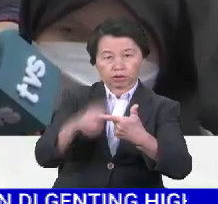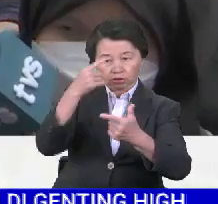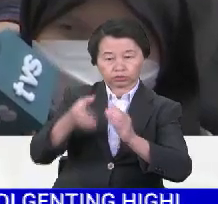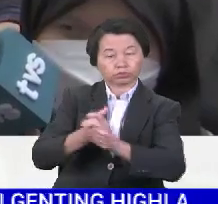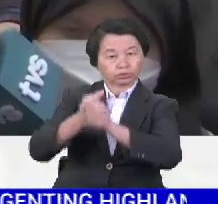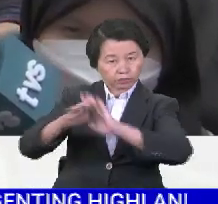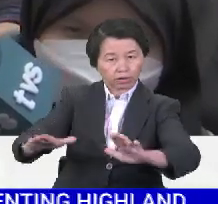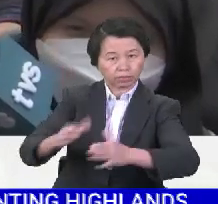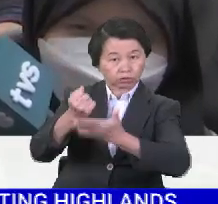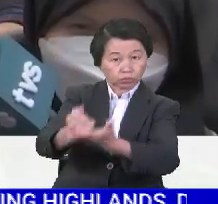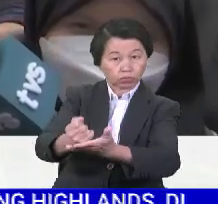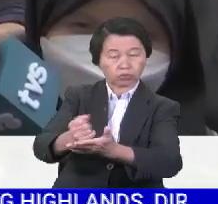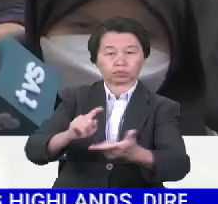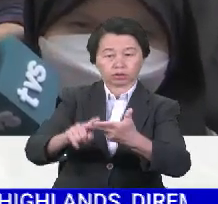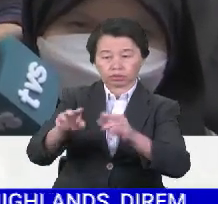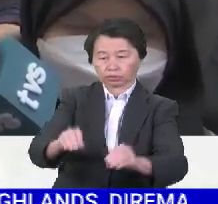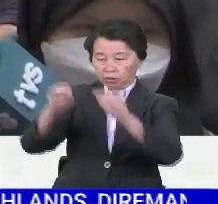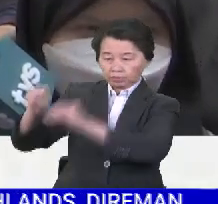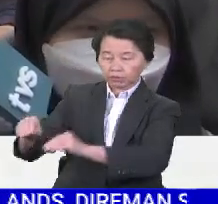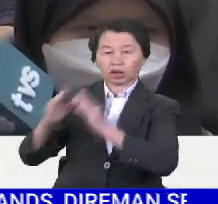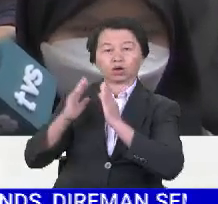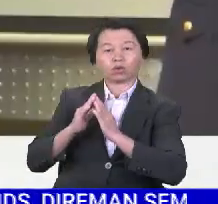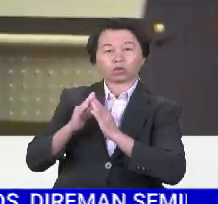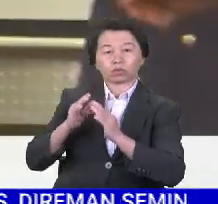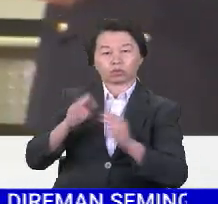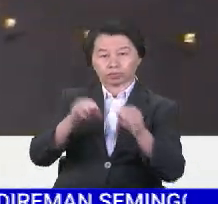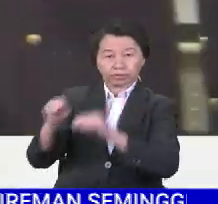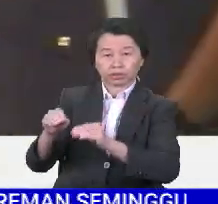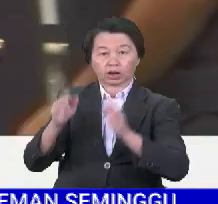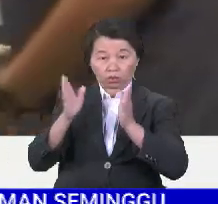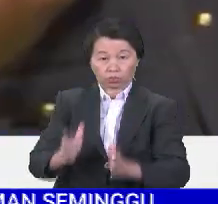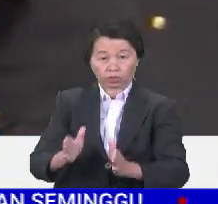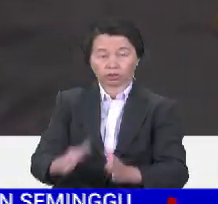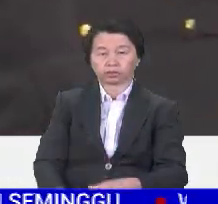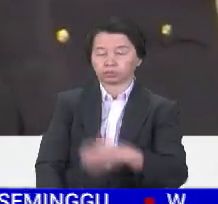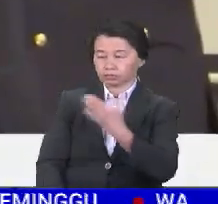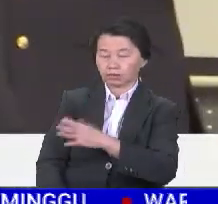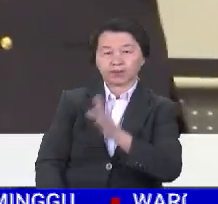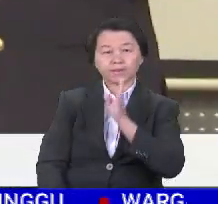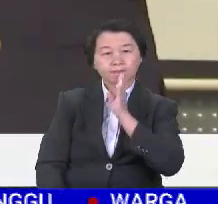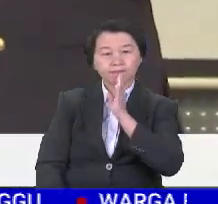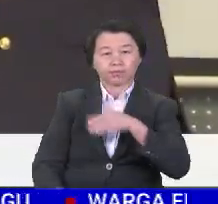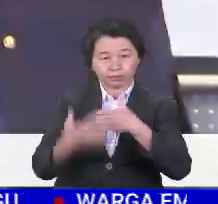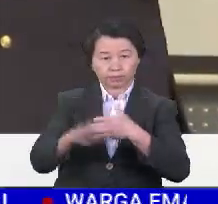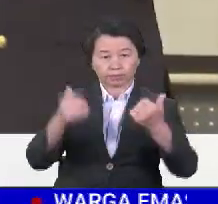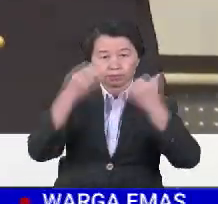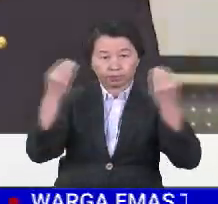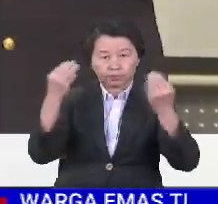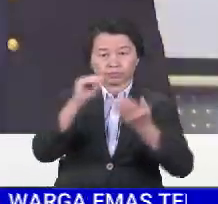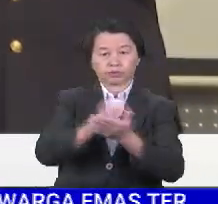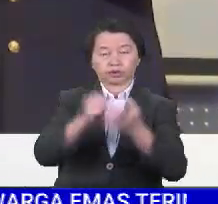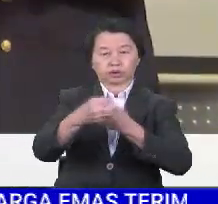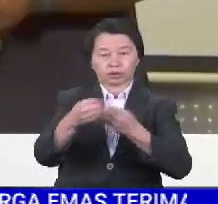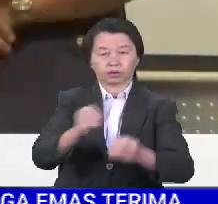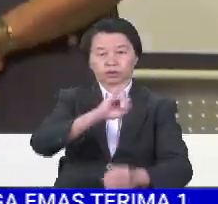sekiranya diperlukan dan memindah mangsa sekiranya diperlukan. Beliau berkata demikian selepas majlis yang berlangsung di Ibu